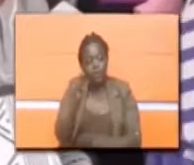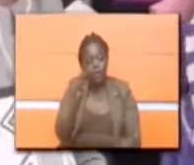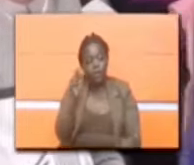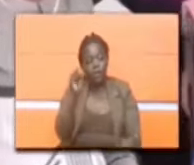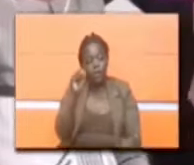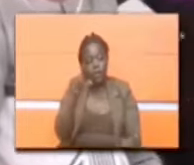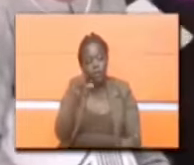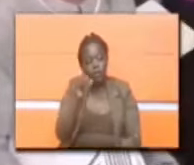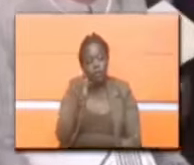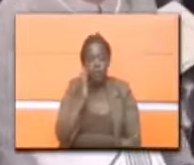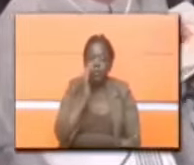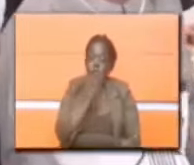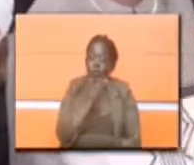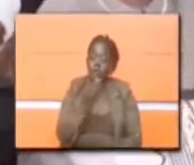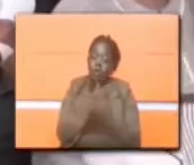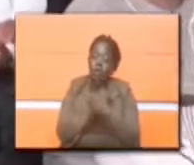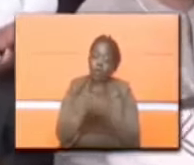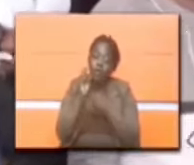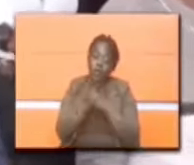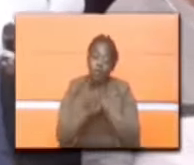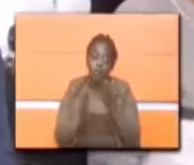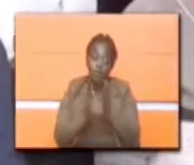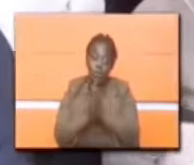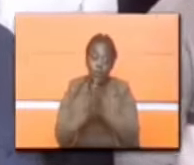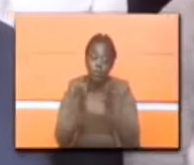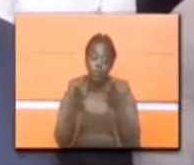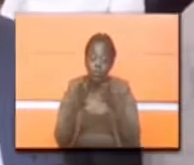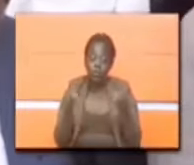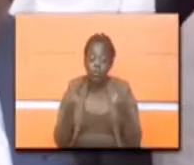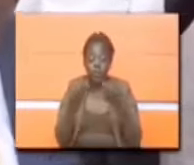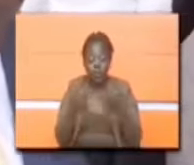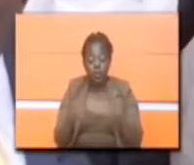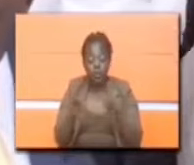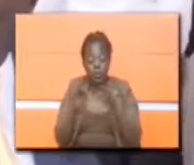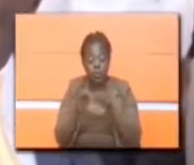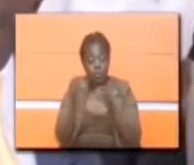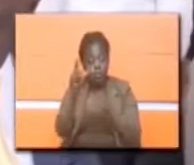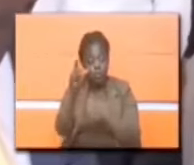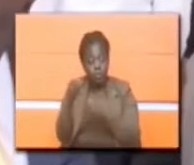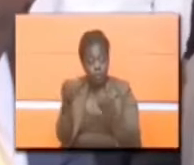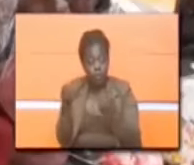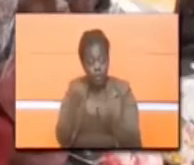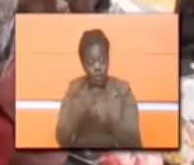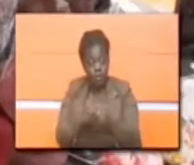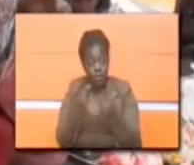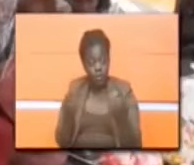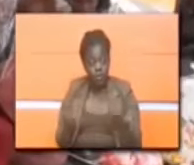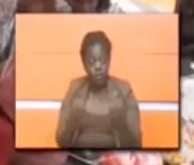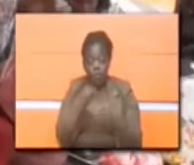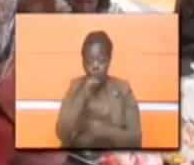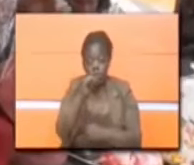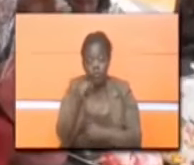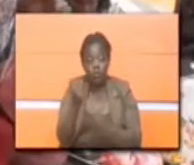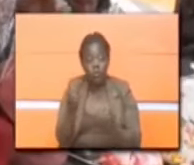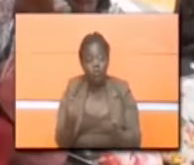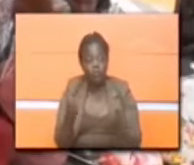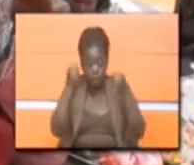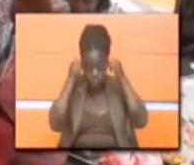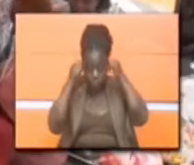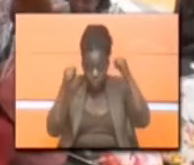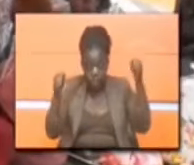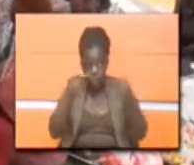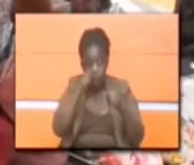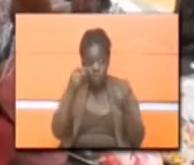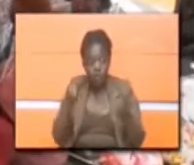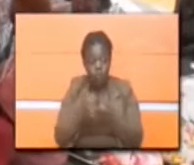ono asaasidde ab'enganda n'eggwanga lyonna olw'okufiirwa omuntu ow'enkizo era nti mu kiseera we yabeerera ow'ebyamawulire bya President